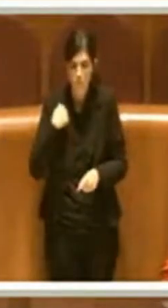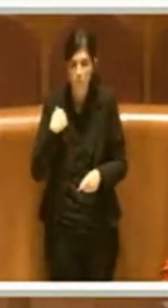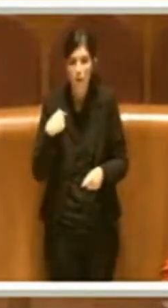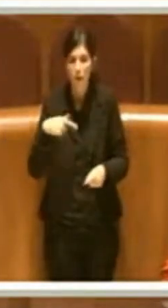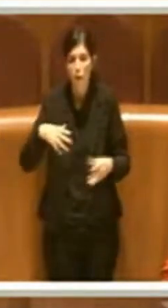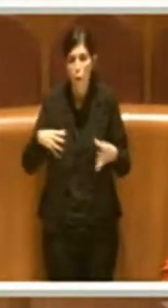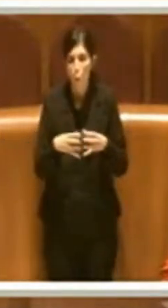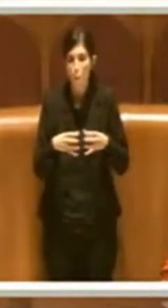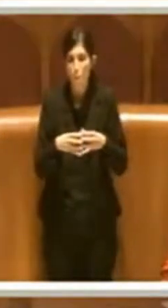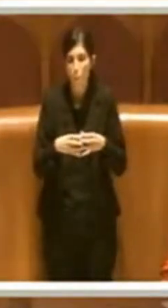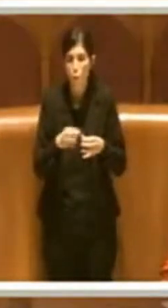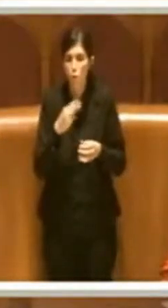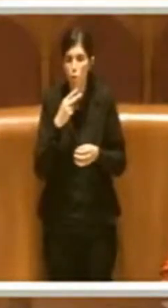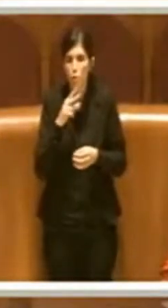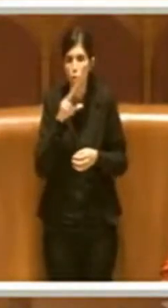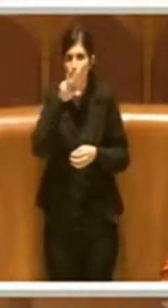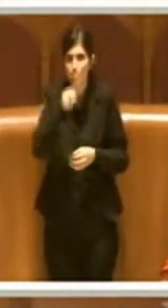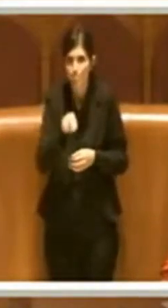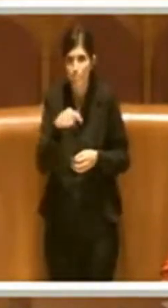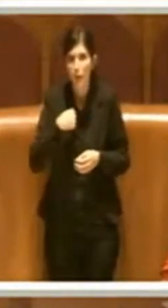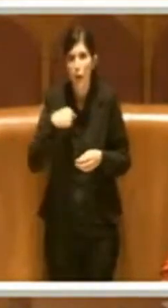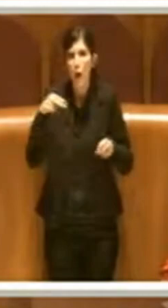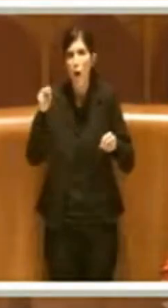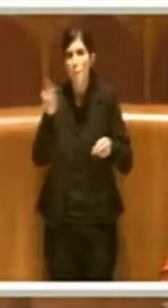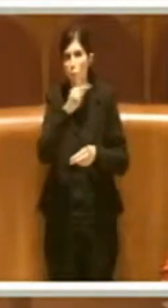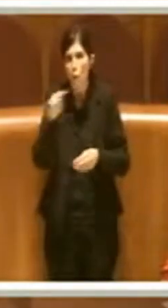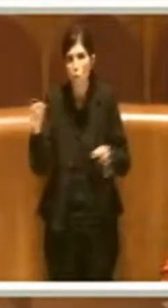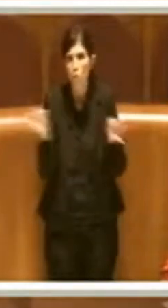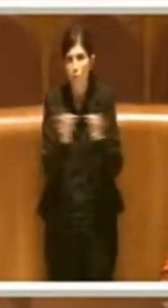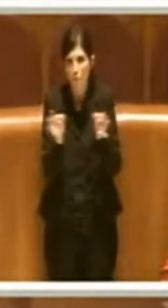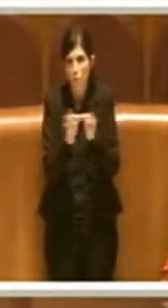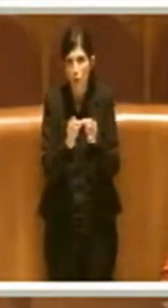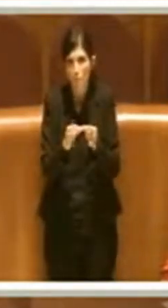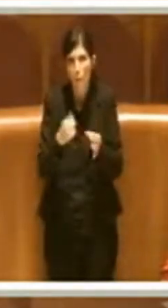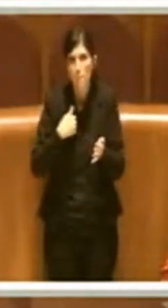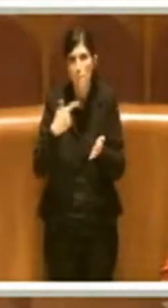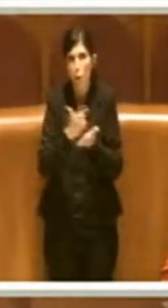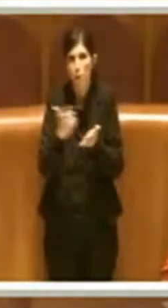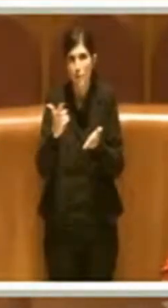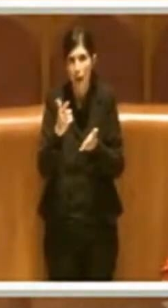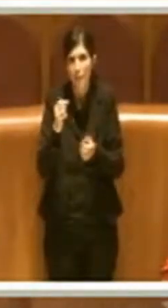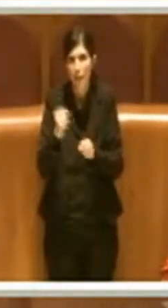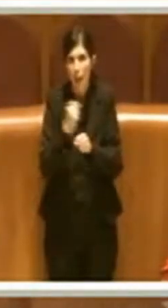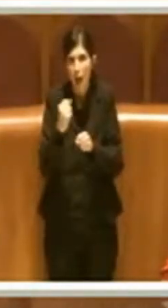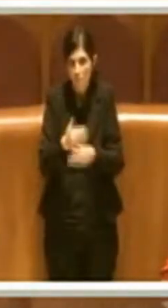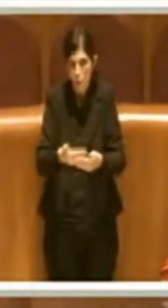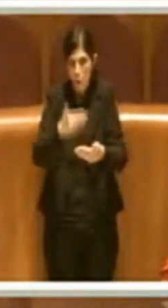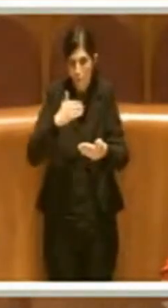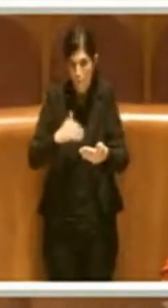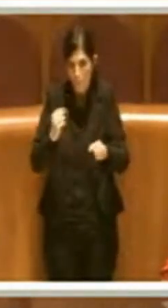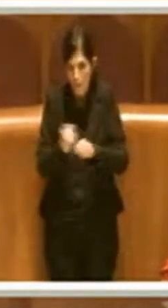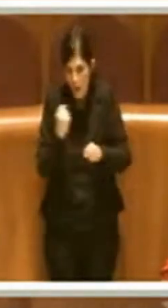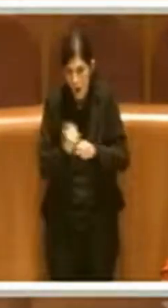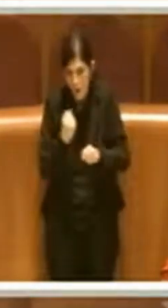è bene chiarire e ribadire tutto il lavoro che stiamo facendo su questo progetto. L'ho detto. L'ho detto.